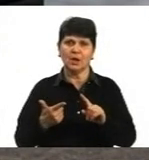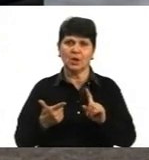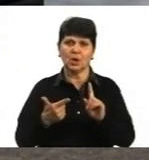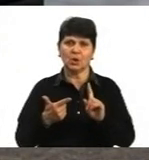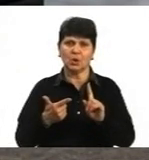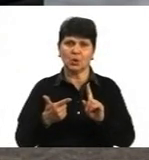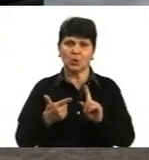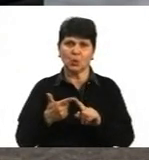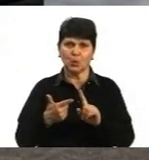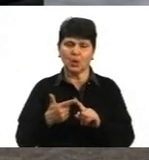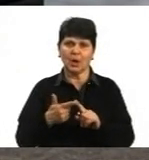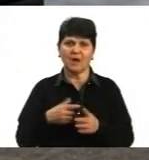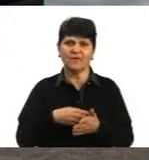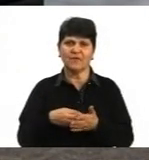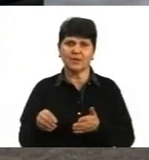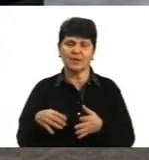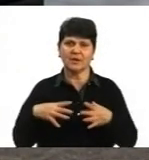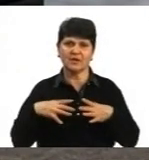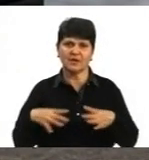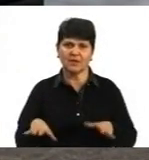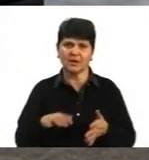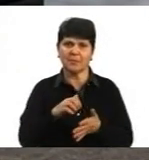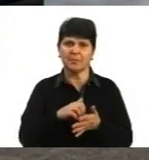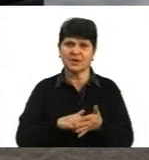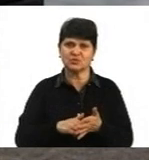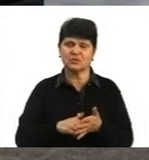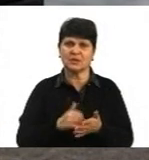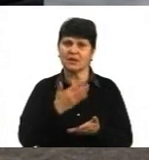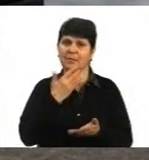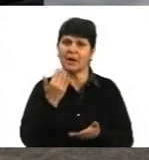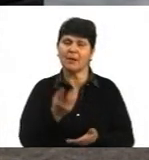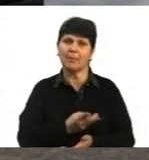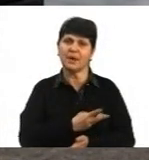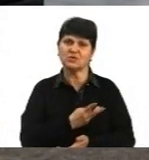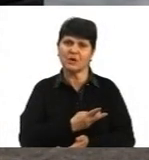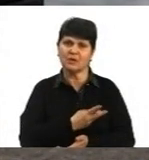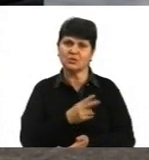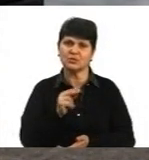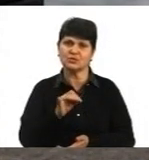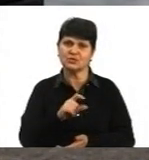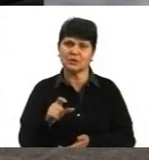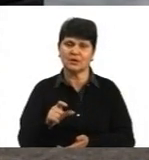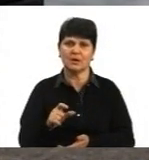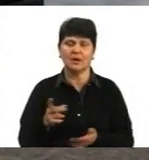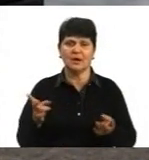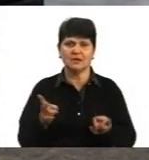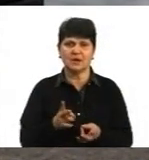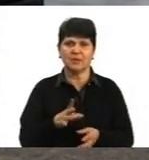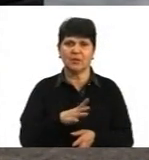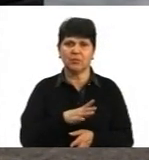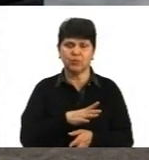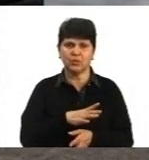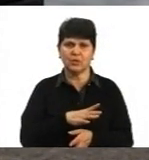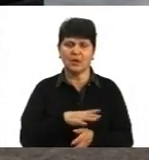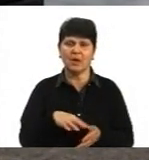відбулась з причини відсутності, як то кажуть, бажаючих. Тому вже нами була проведена переговорна